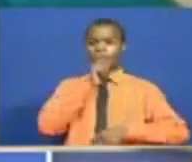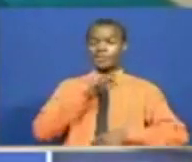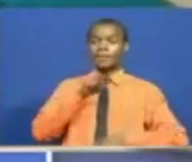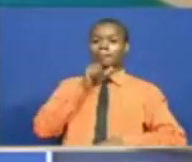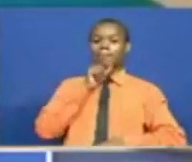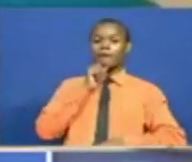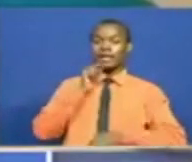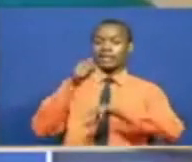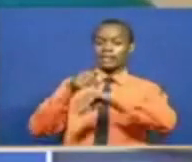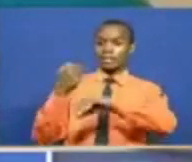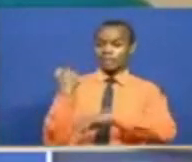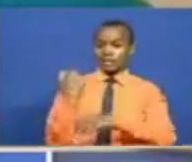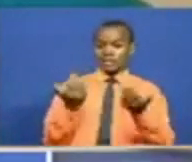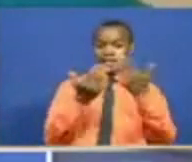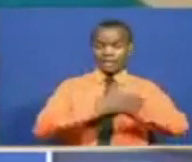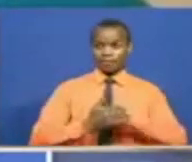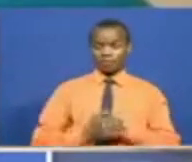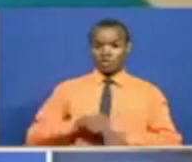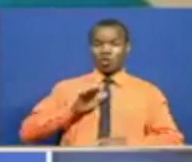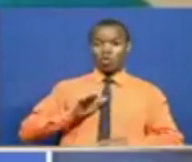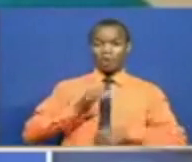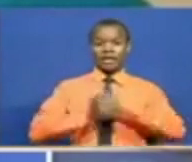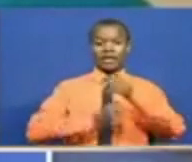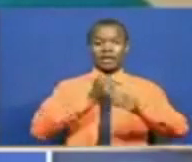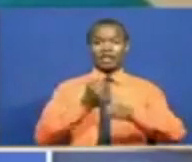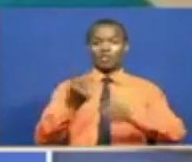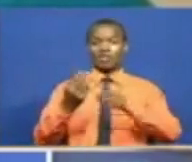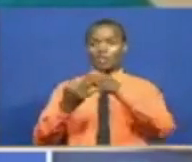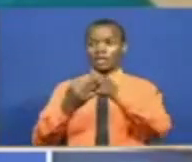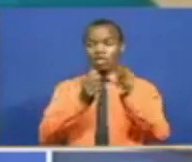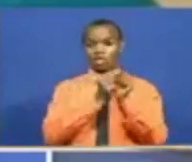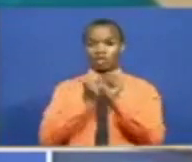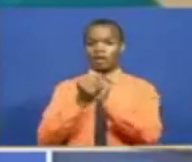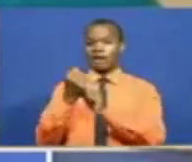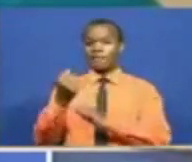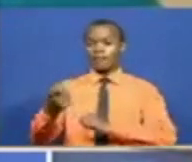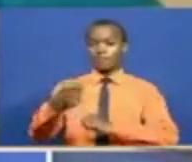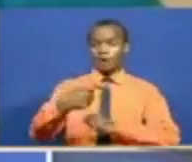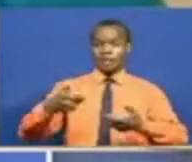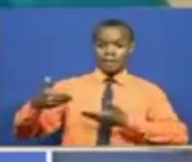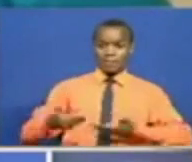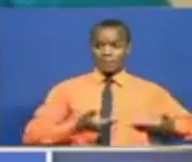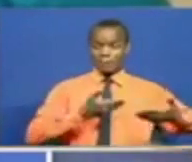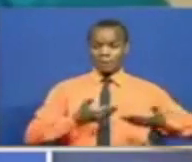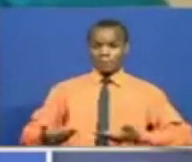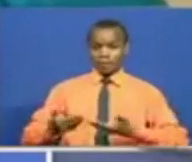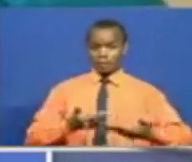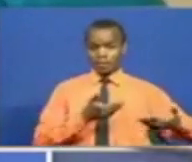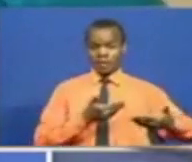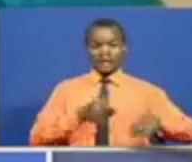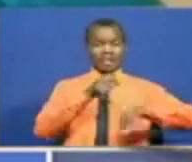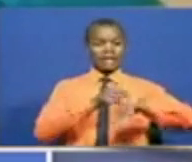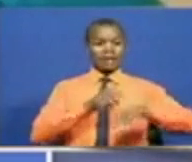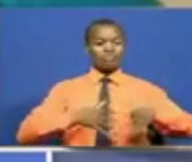night. The 28-year-old woman, and who was carrying her 5-month-old baby, was allegedly attacked on her way